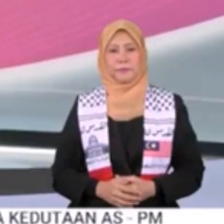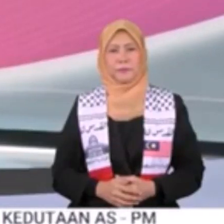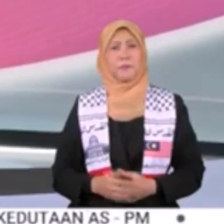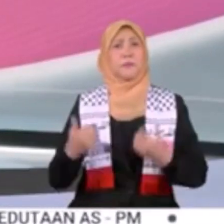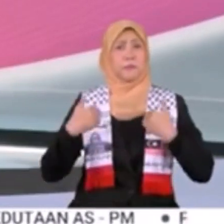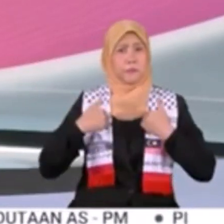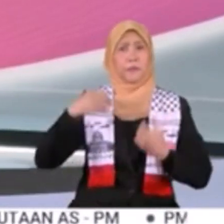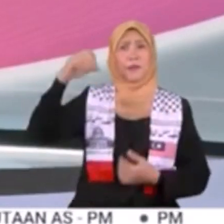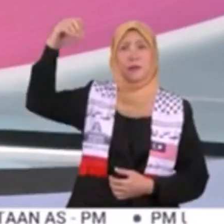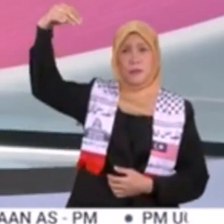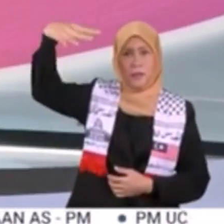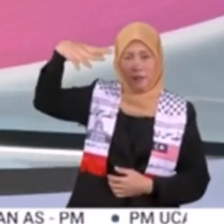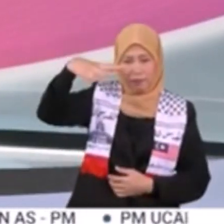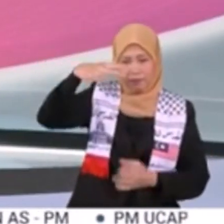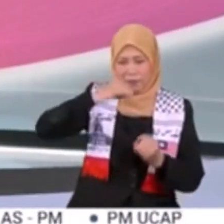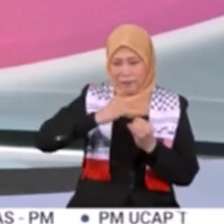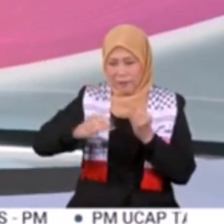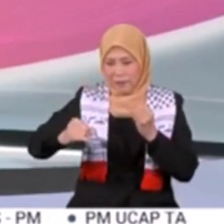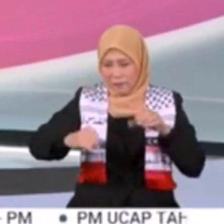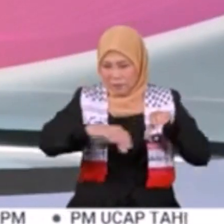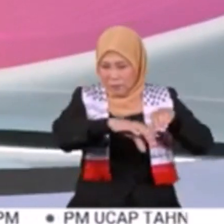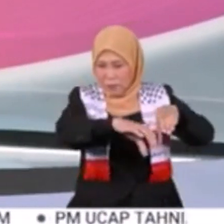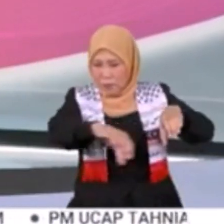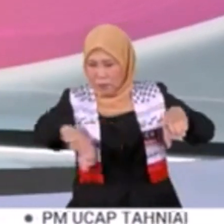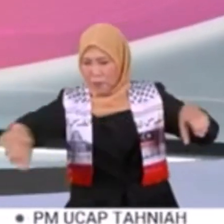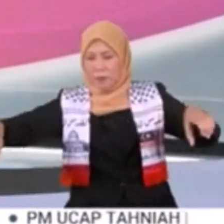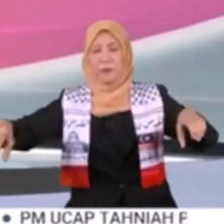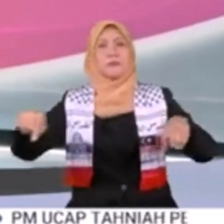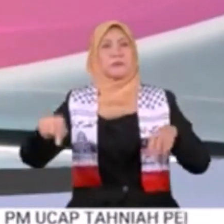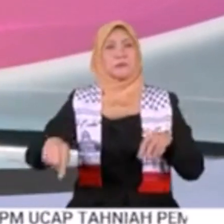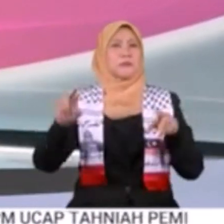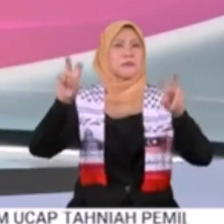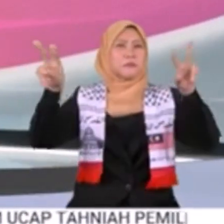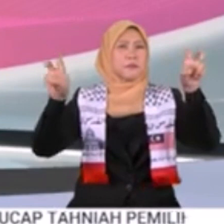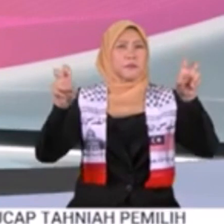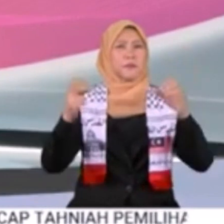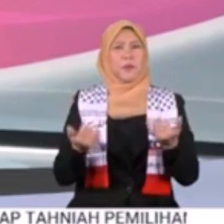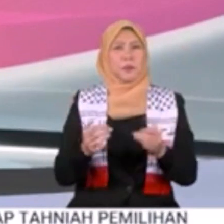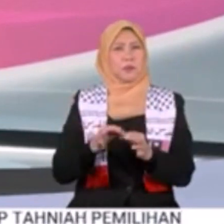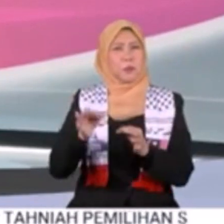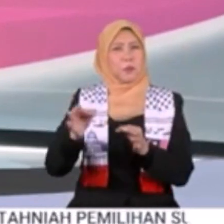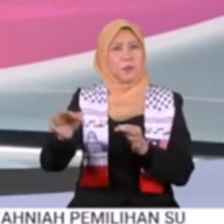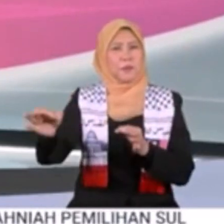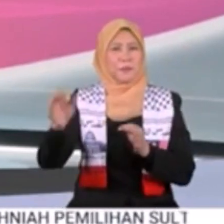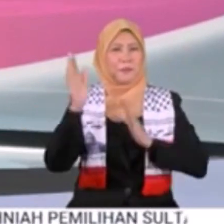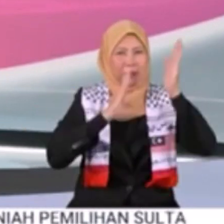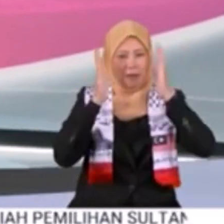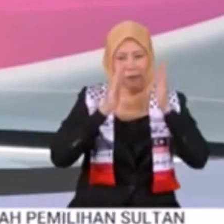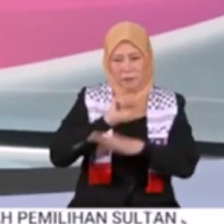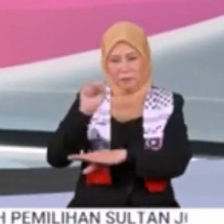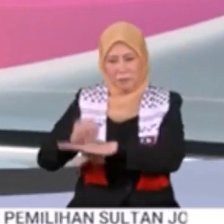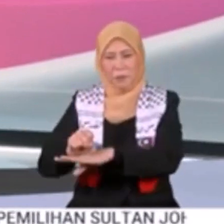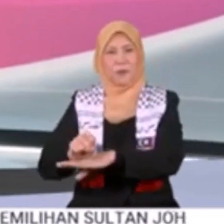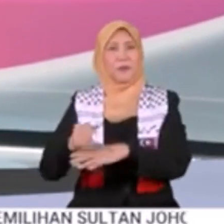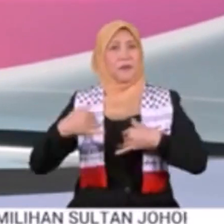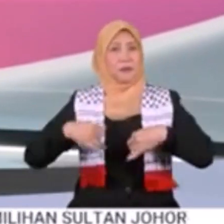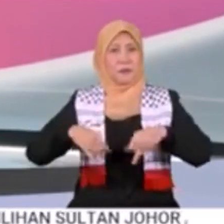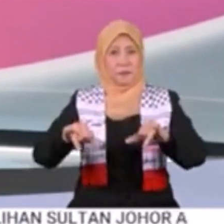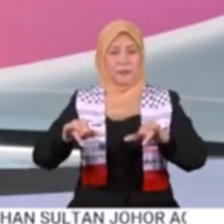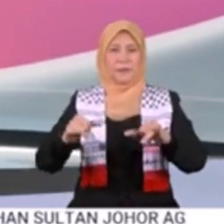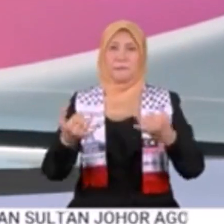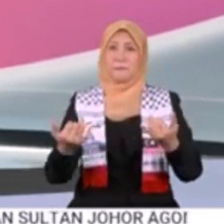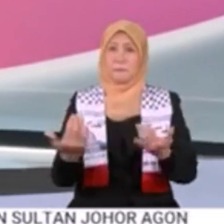Ada cahaya di hujung terowong. Itu yang boleh diungkapkan mengenai isu tertunggak Malaysia dan Singapura yang kini berada